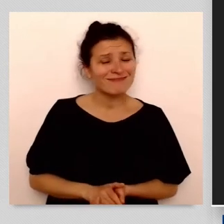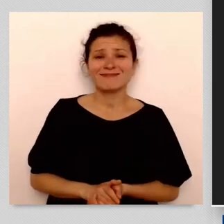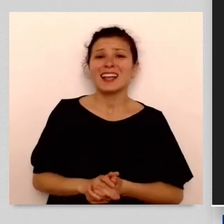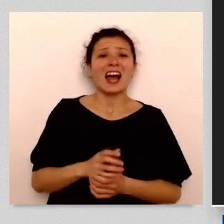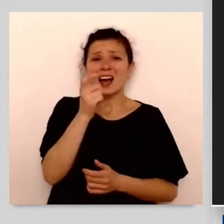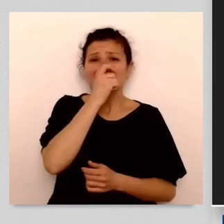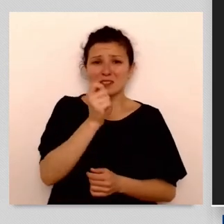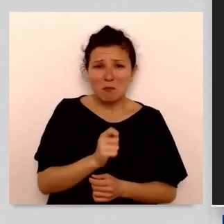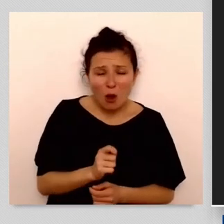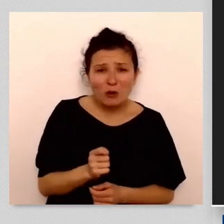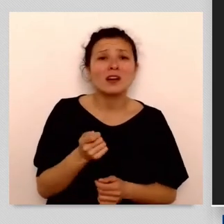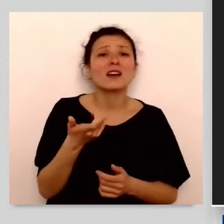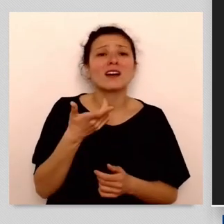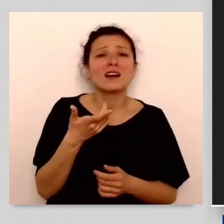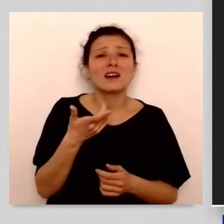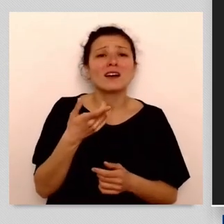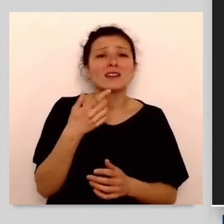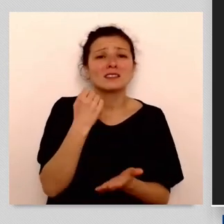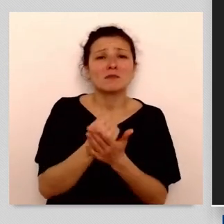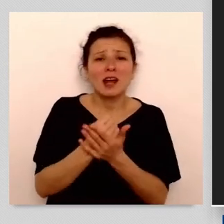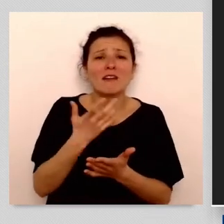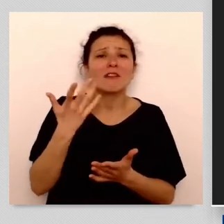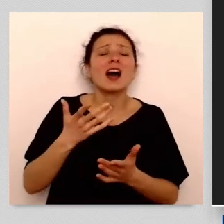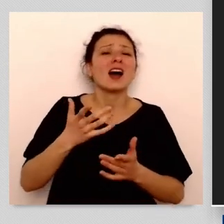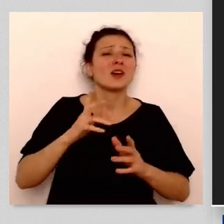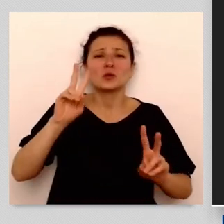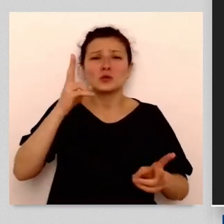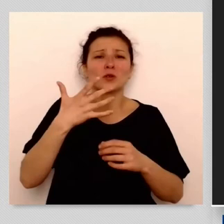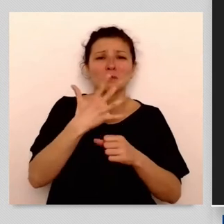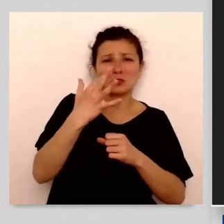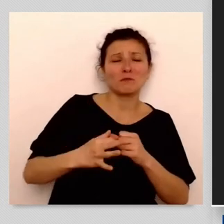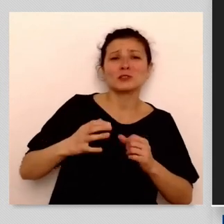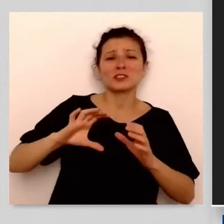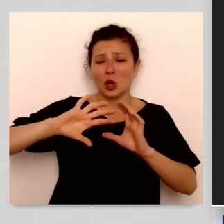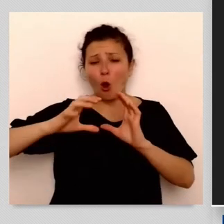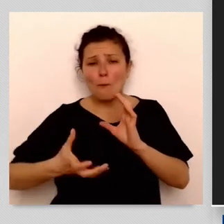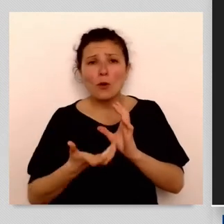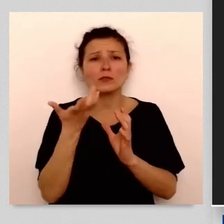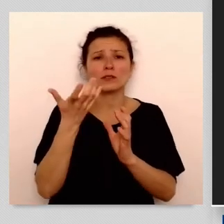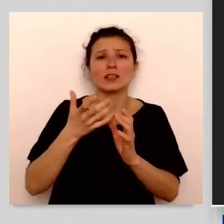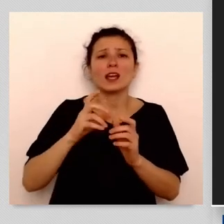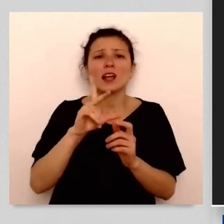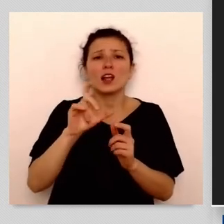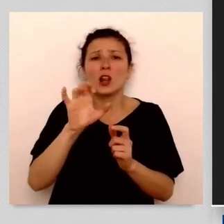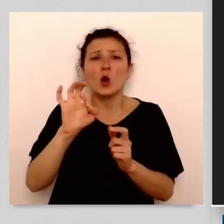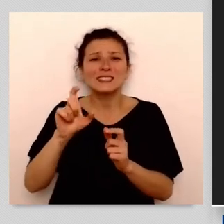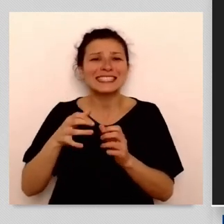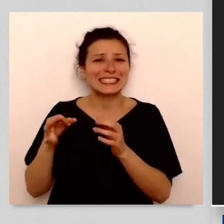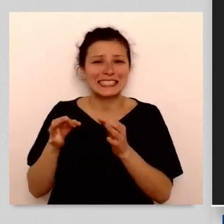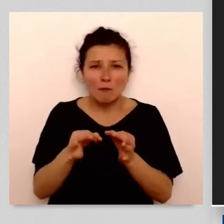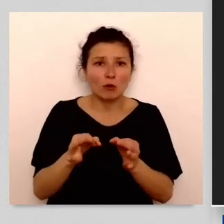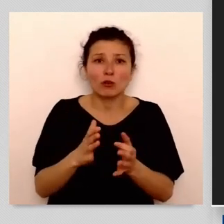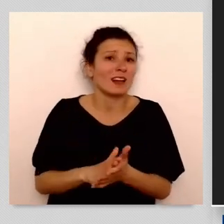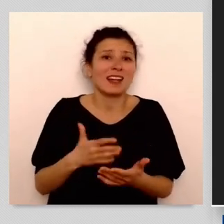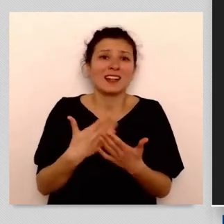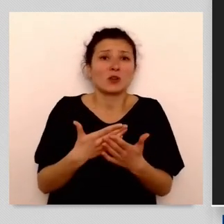to 50%, jak wiadomo, pochodzi z opon i z klocków, więc tutaj nie zyskujemy bardzo, znaczy zyskujemy bardzo wiele, ale nie tak dużo, ile